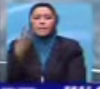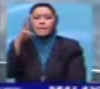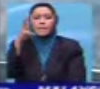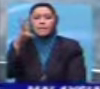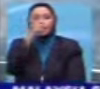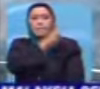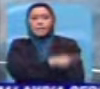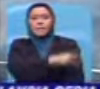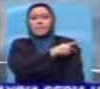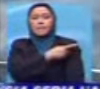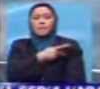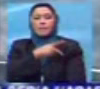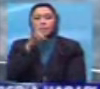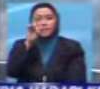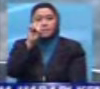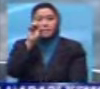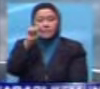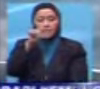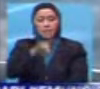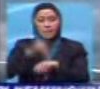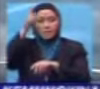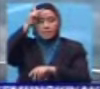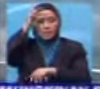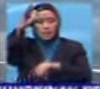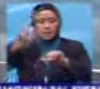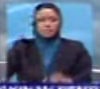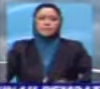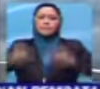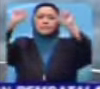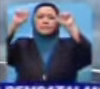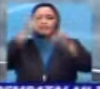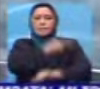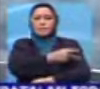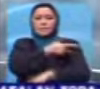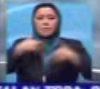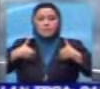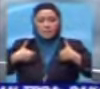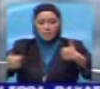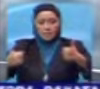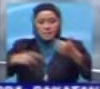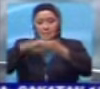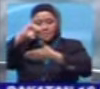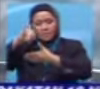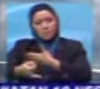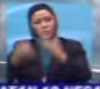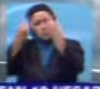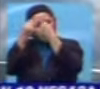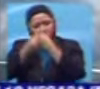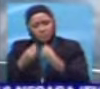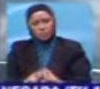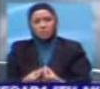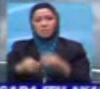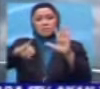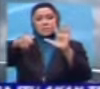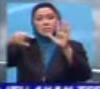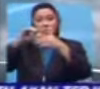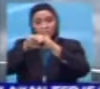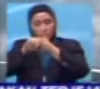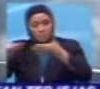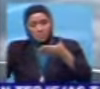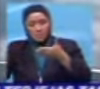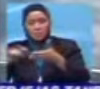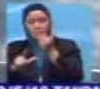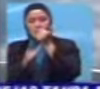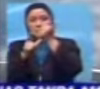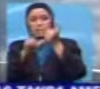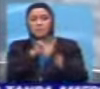16 buah klinik desa di Kelantan akan dinaik taraf kepada klinik kesihatan. Projek naik taraf itu bernilai kira-kira RM5 juta.